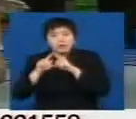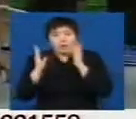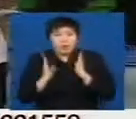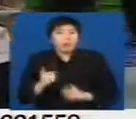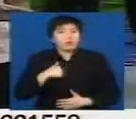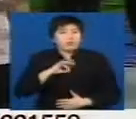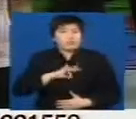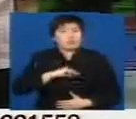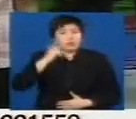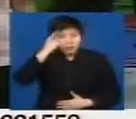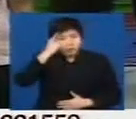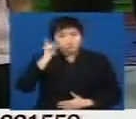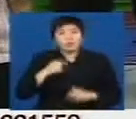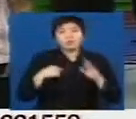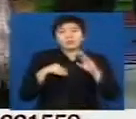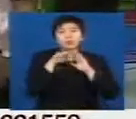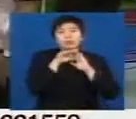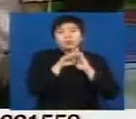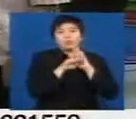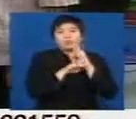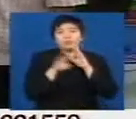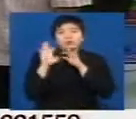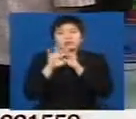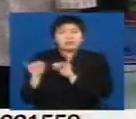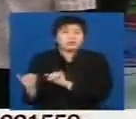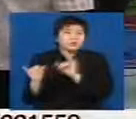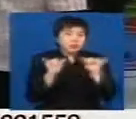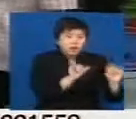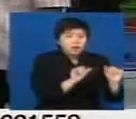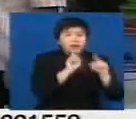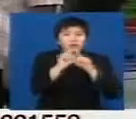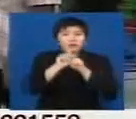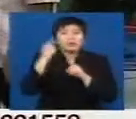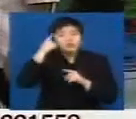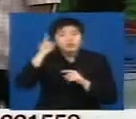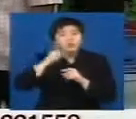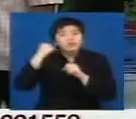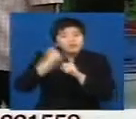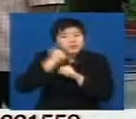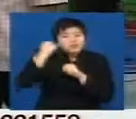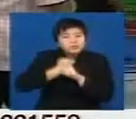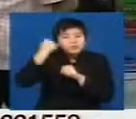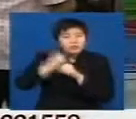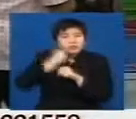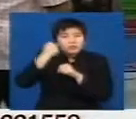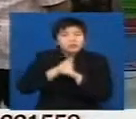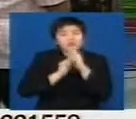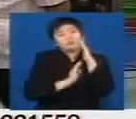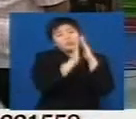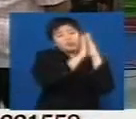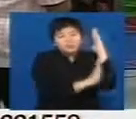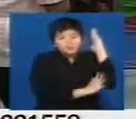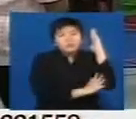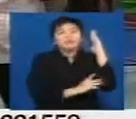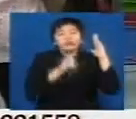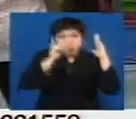รู้จักระบบเตือนภัยและขั้นตอนการอพยพ มีการฝึกมีการซ้อมกัน ตามหมู่บ้านต่างๆทั่วประเทศแหละ ทั่ว